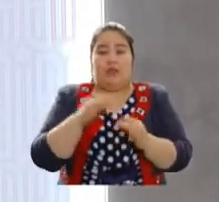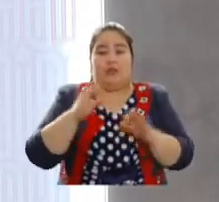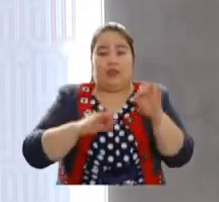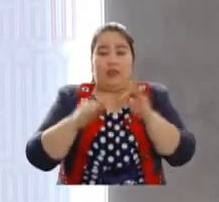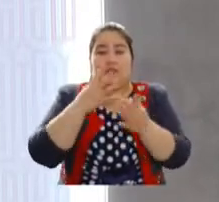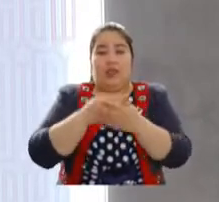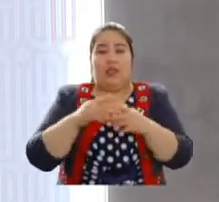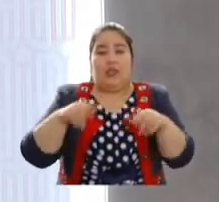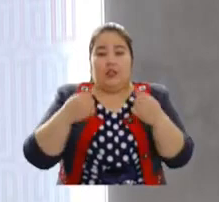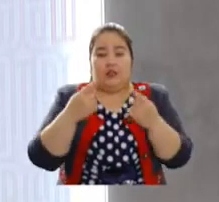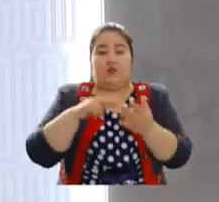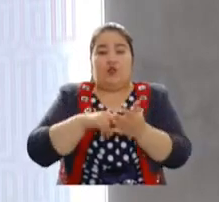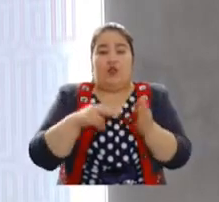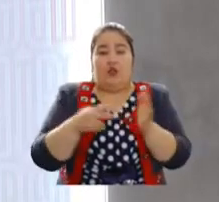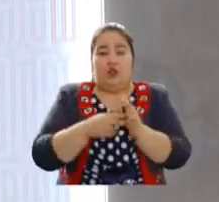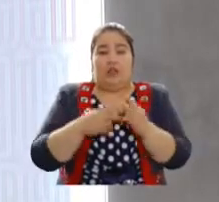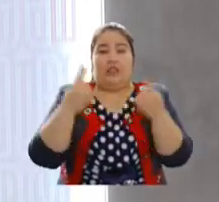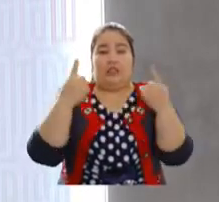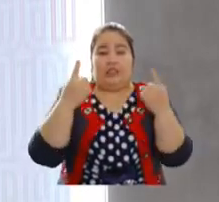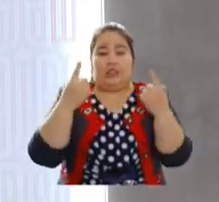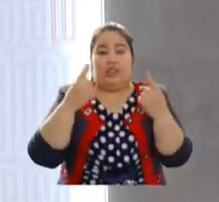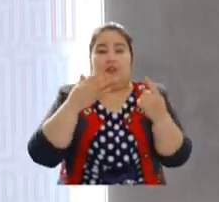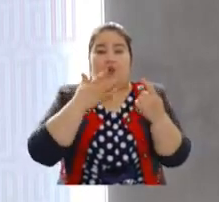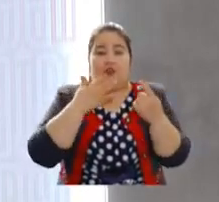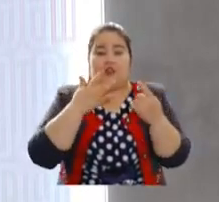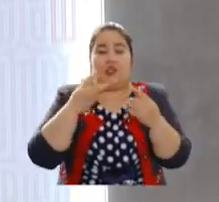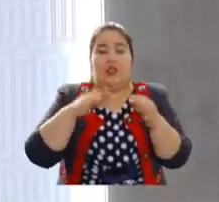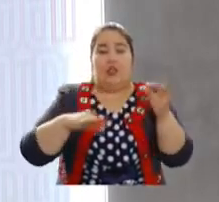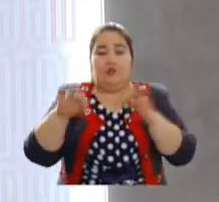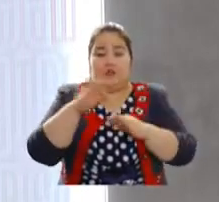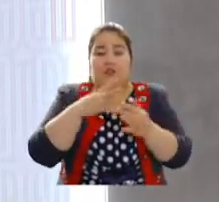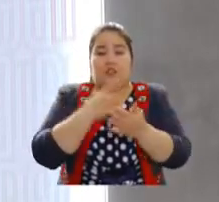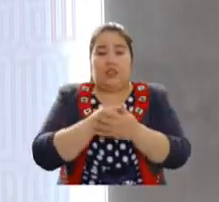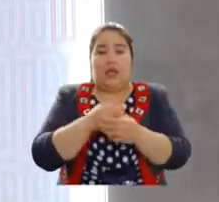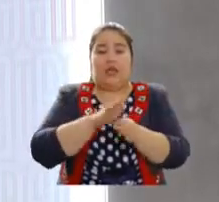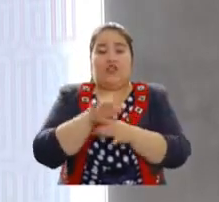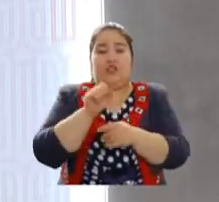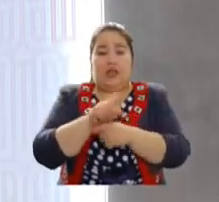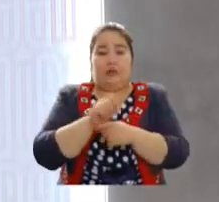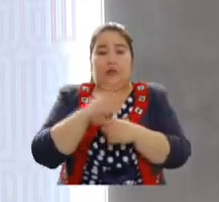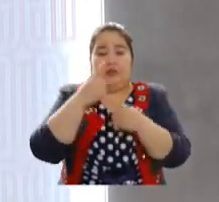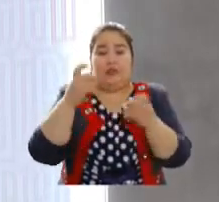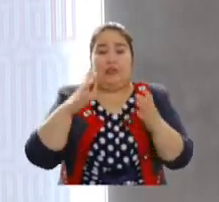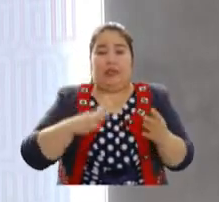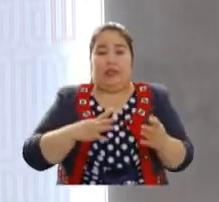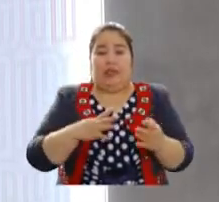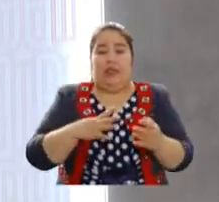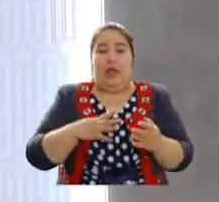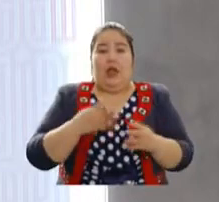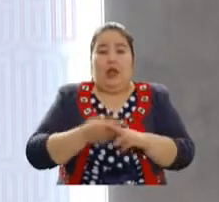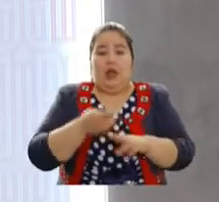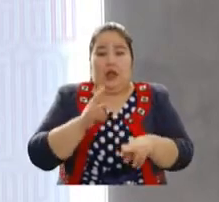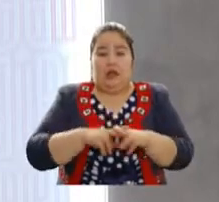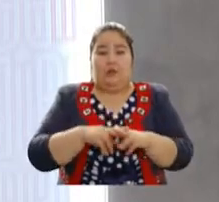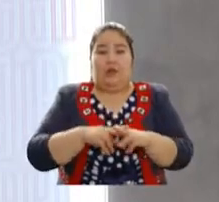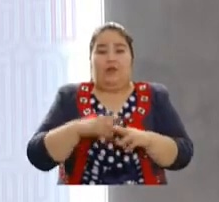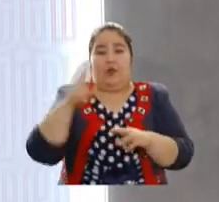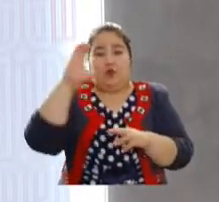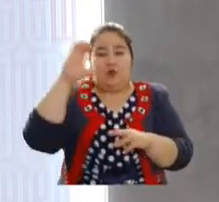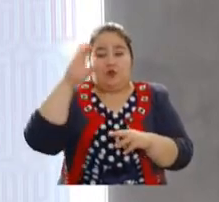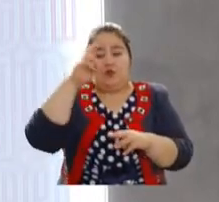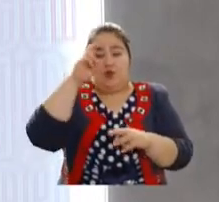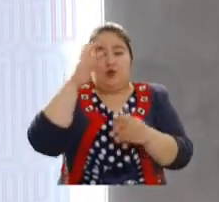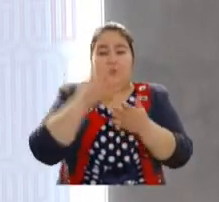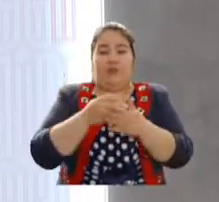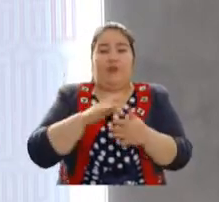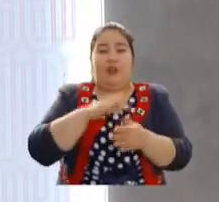yaratish bo'yicha loyihalarga yirik xorijiy investitsiyalar jalb etilgan. Albatta, O'zbekiston hukumati va Jahon banki